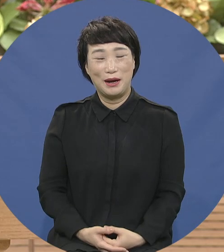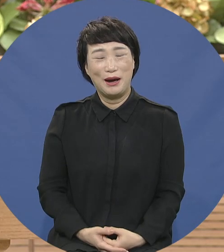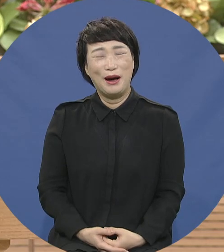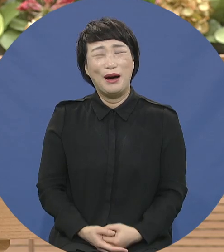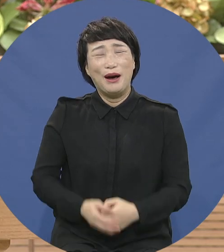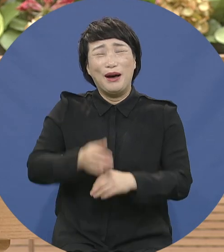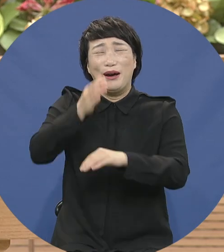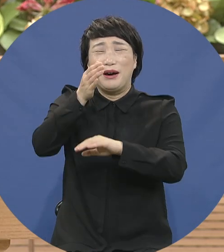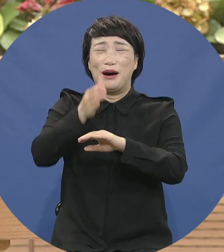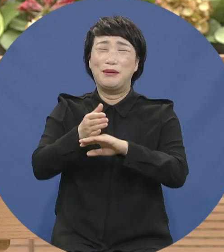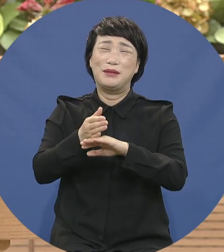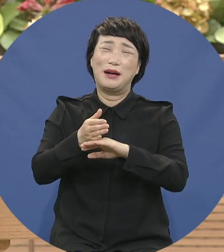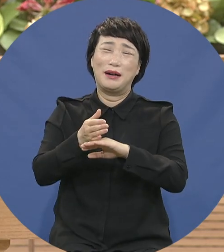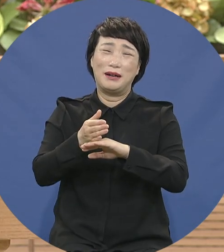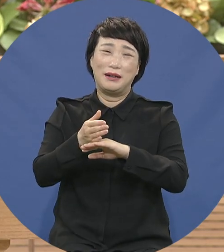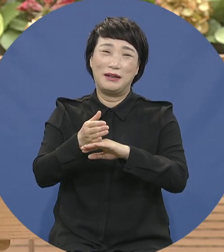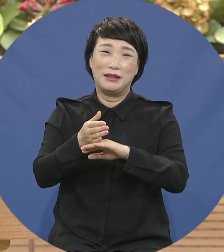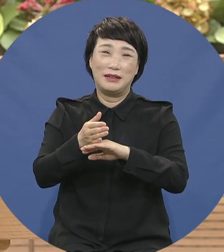얼마나 감사하냐,